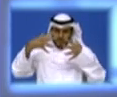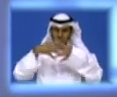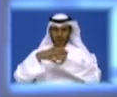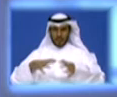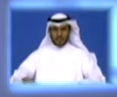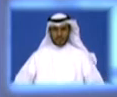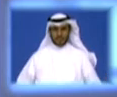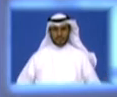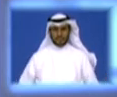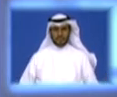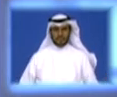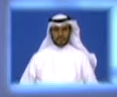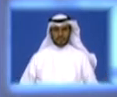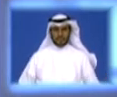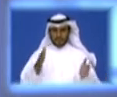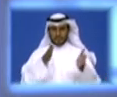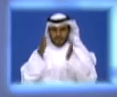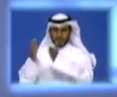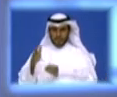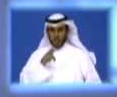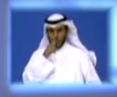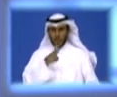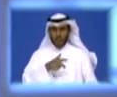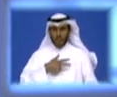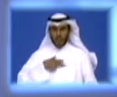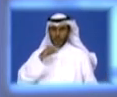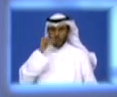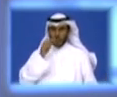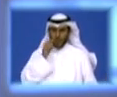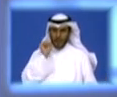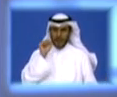العراقية. من جهته